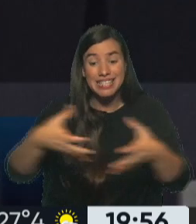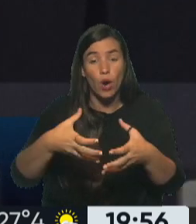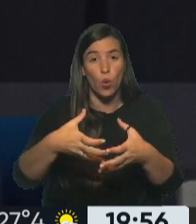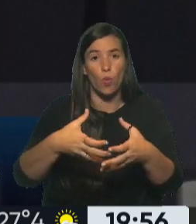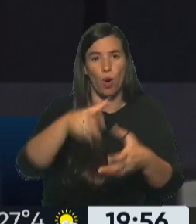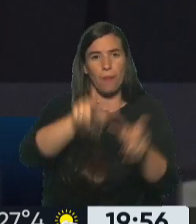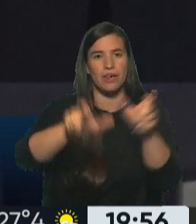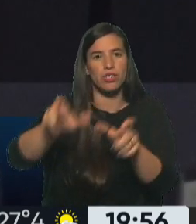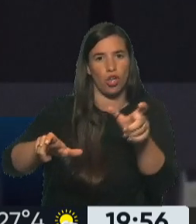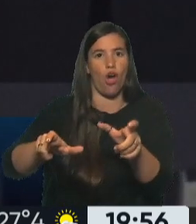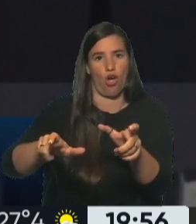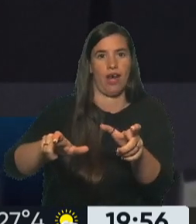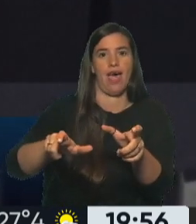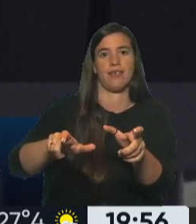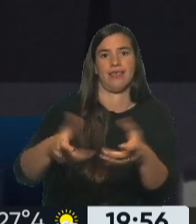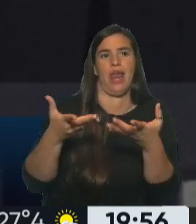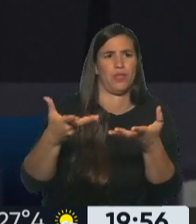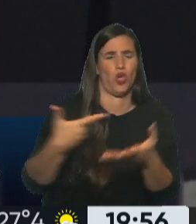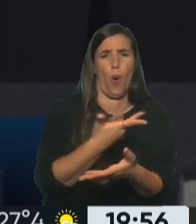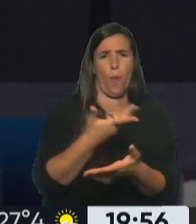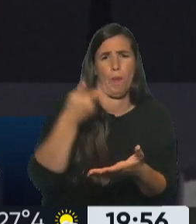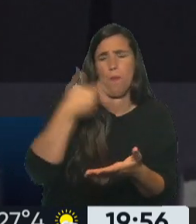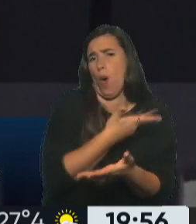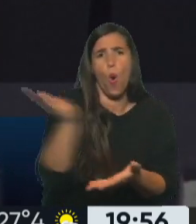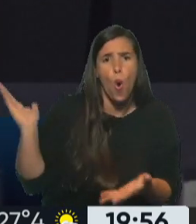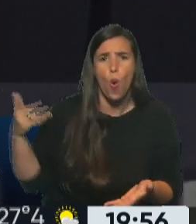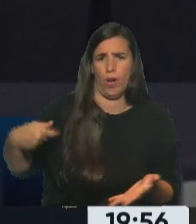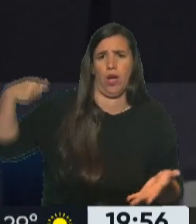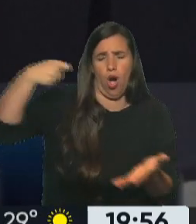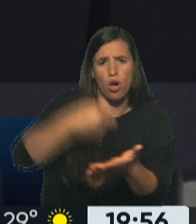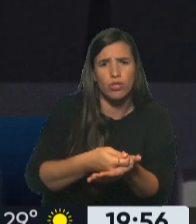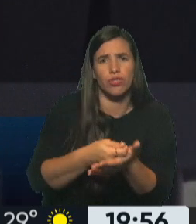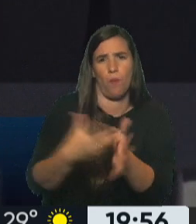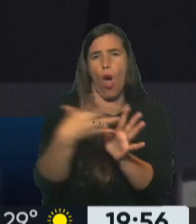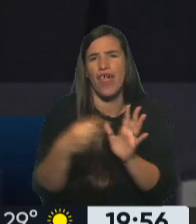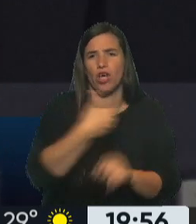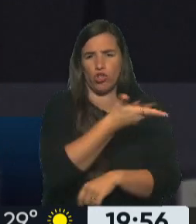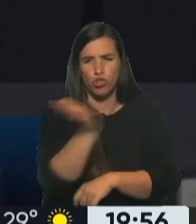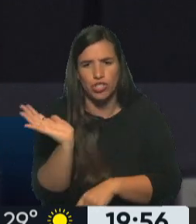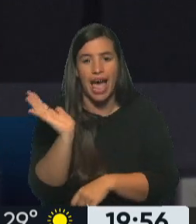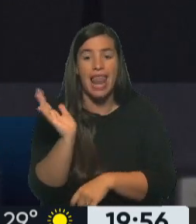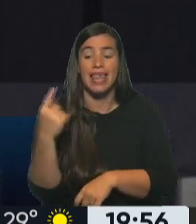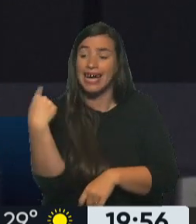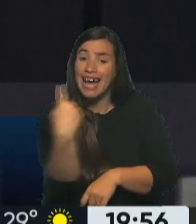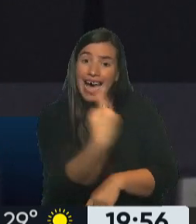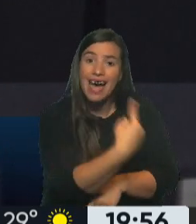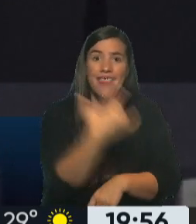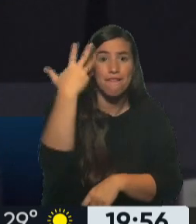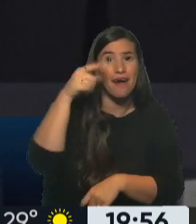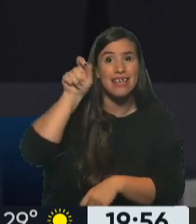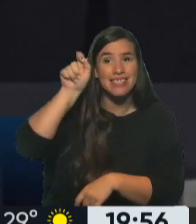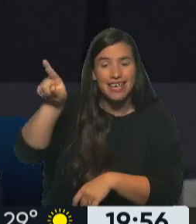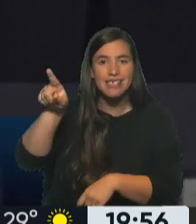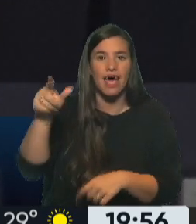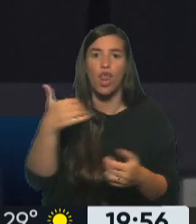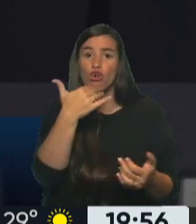travail nos services publics et notre modèle social. Ces Français qui, parfois, ne s'y retrouvent plus. Des Français doutent,